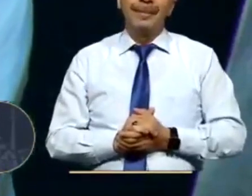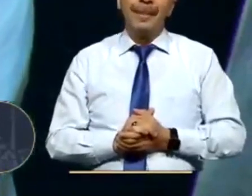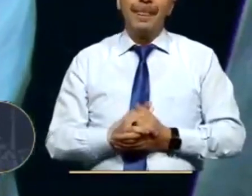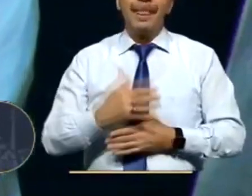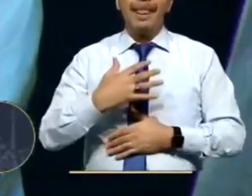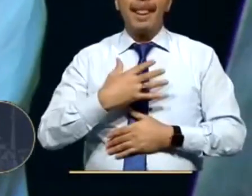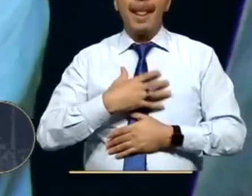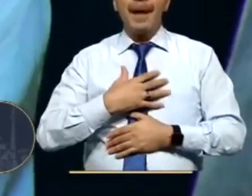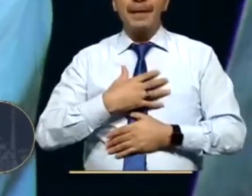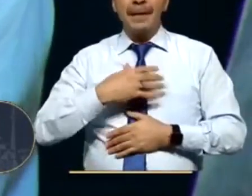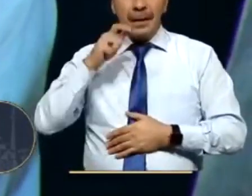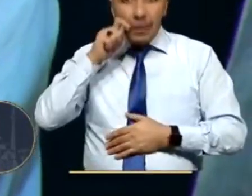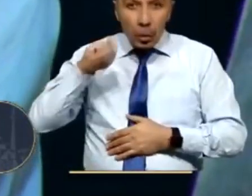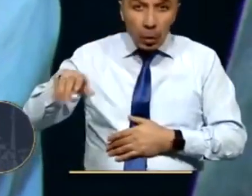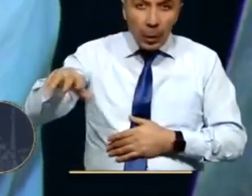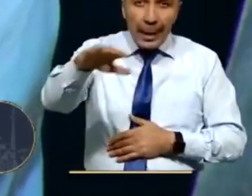Aziz Müslümanlar,